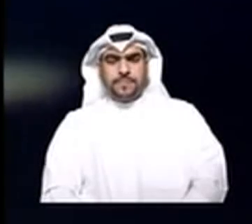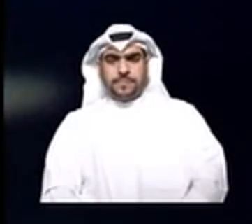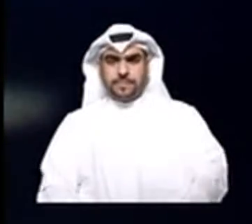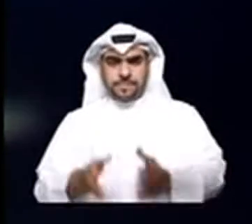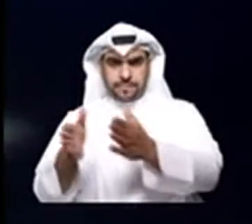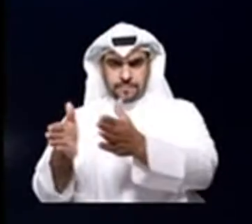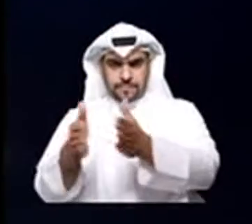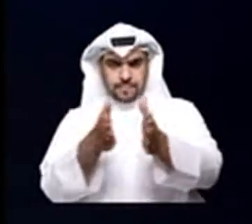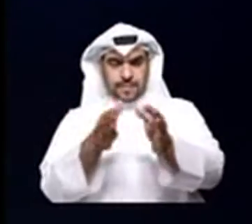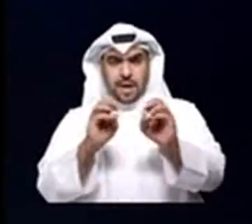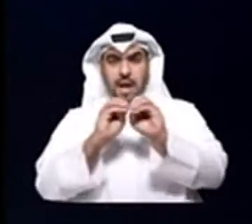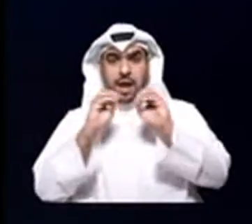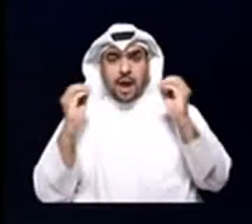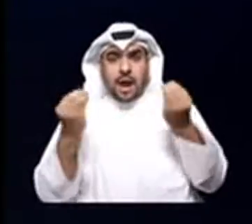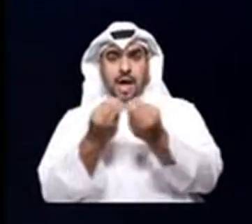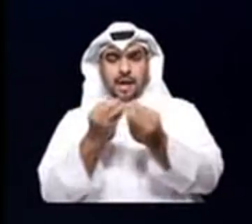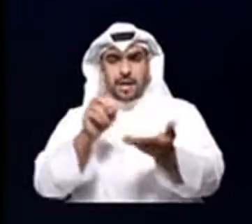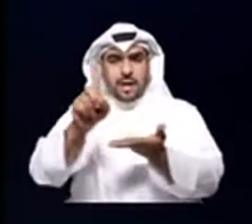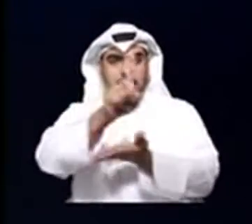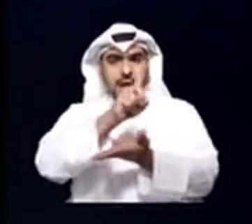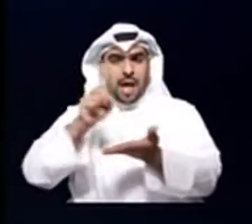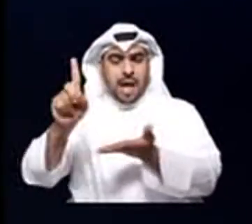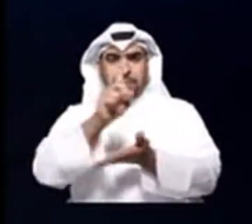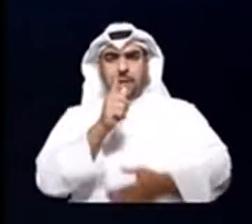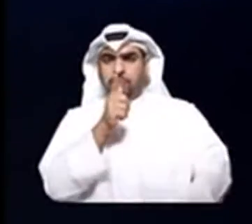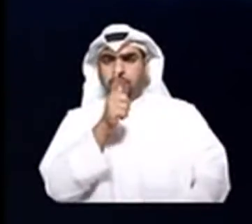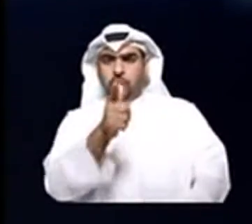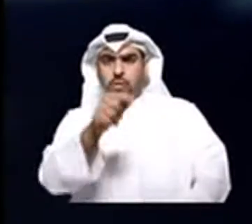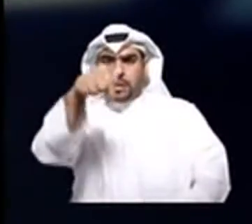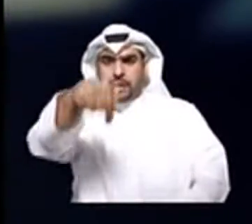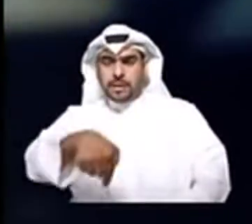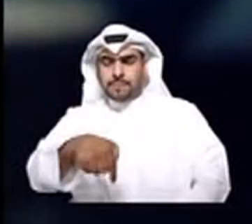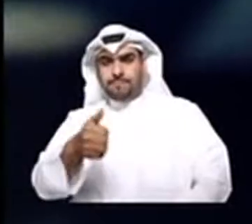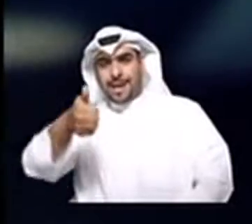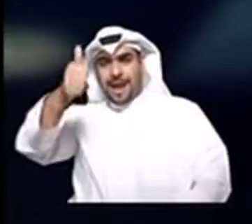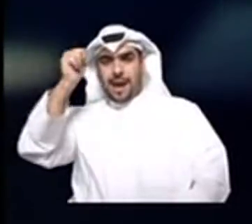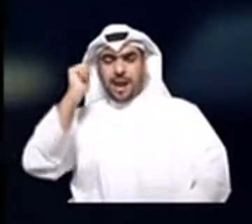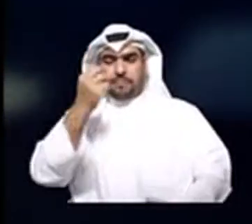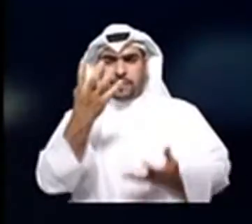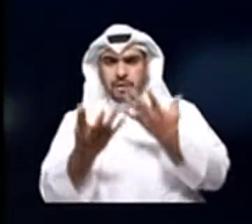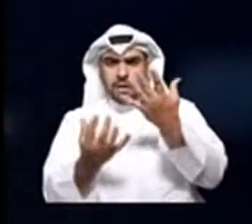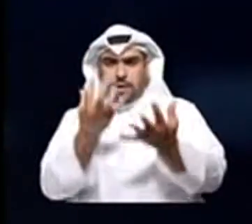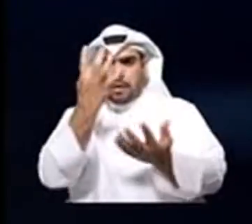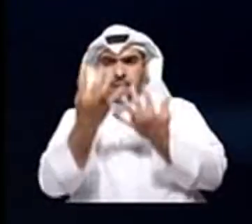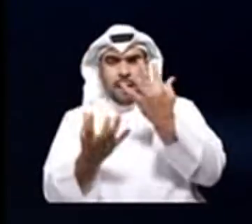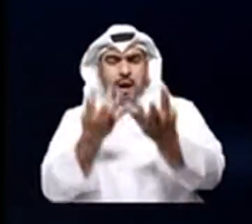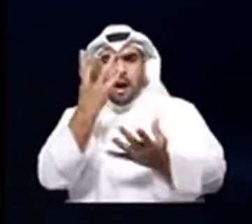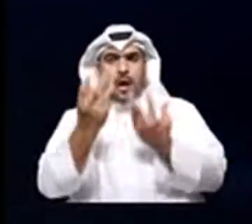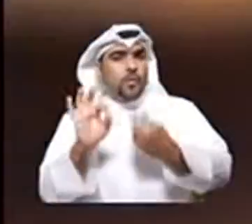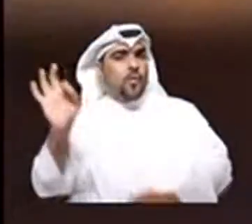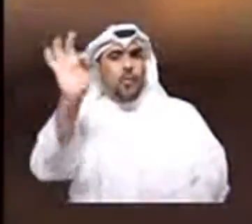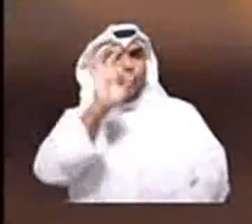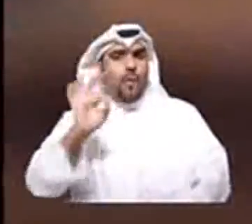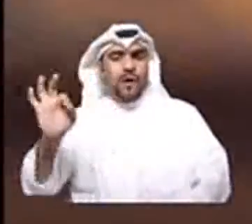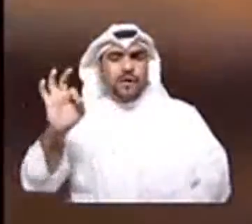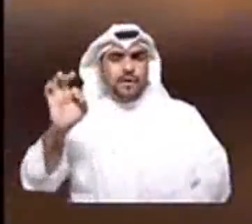أكدت الهيئة العامة للبيئة أن أثار حريق مصفات ميناء عبد الله الذي اندلع يوم أمس لم تتجاوز المعايير الوطنية